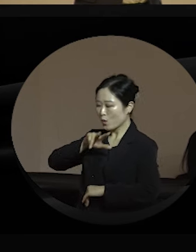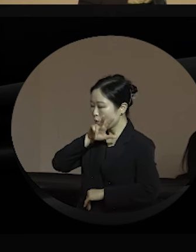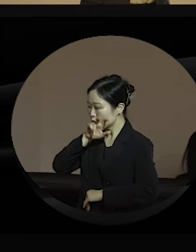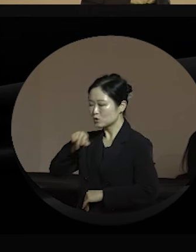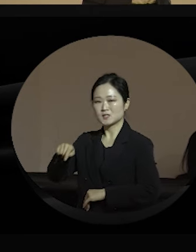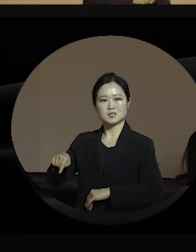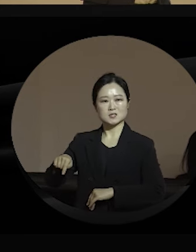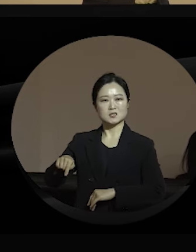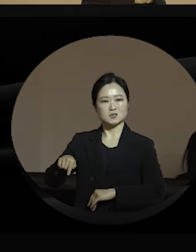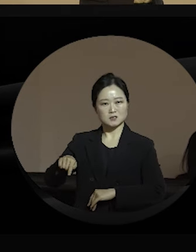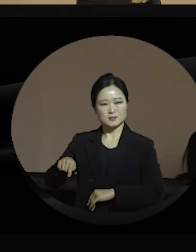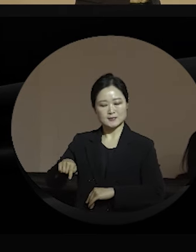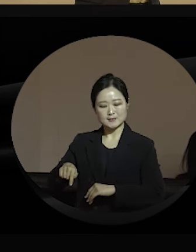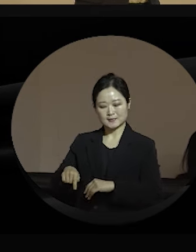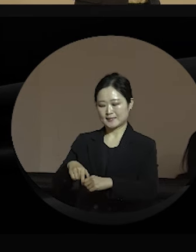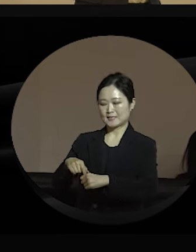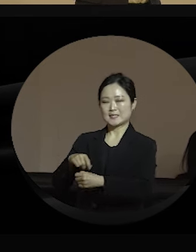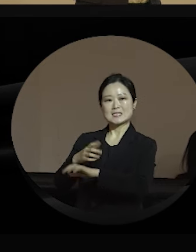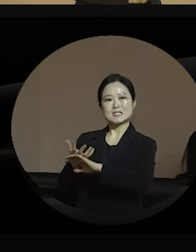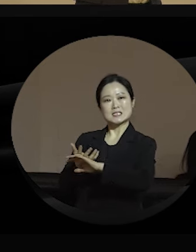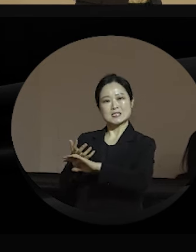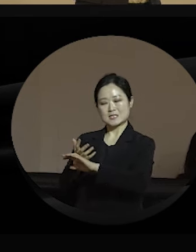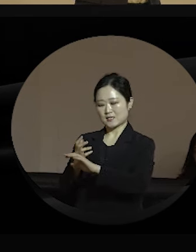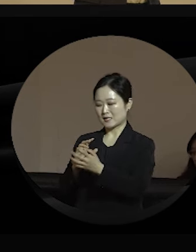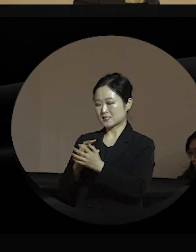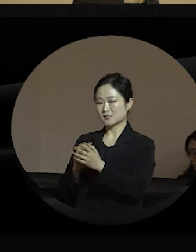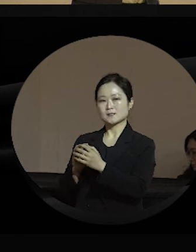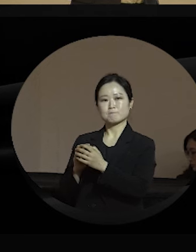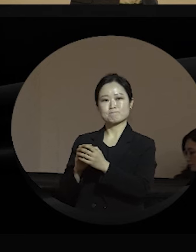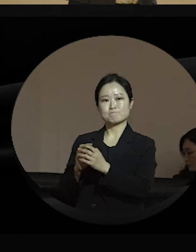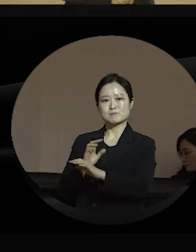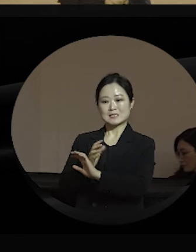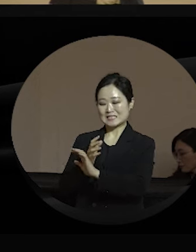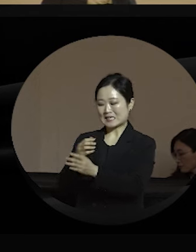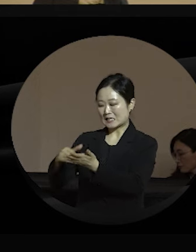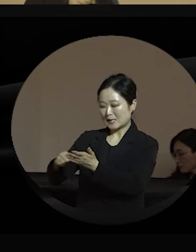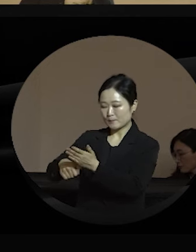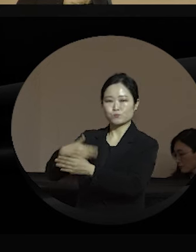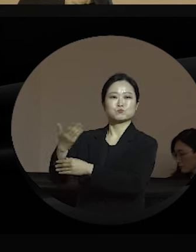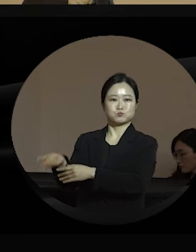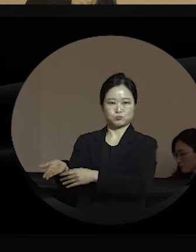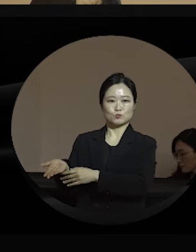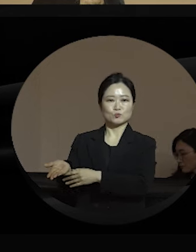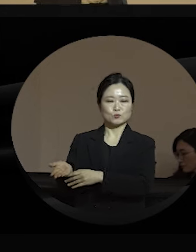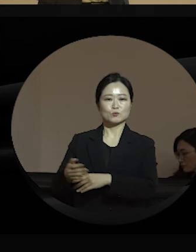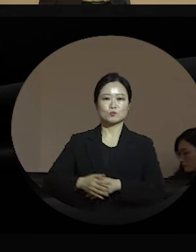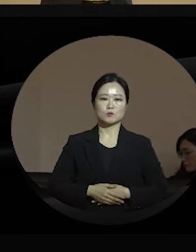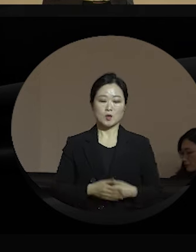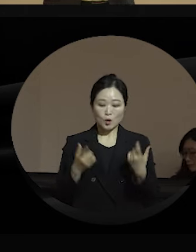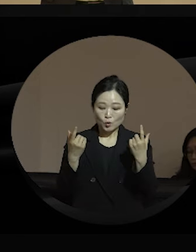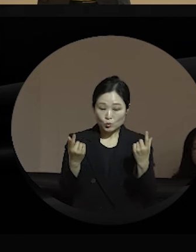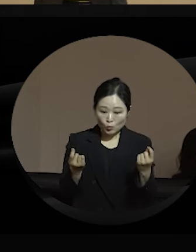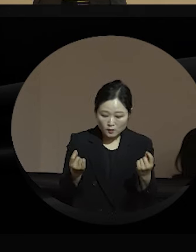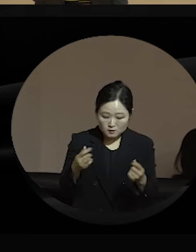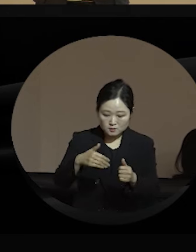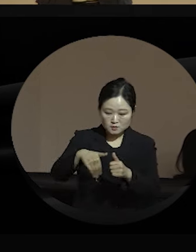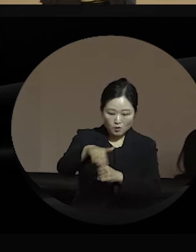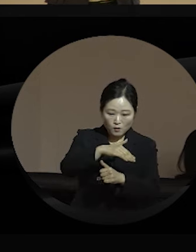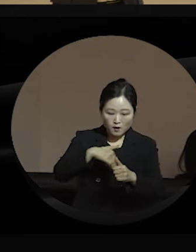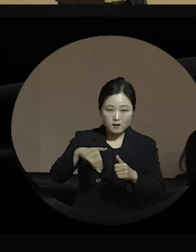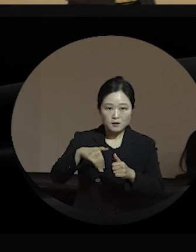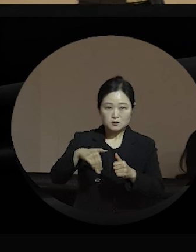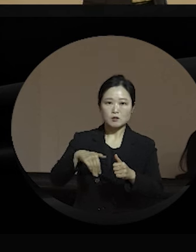장난감이 제공되는데 실험자가 제공해주고 선택권이 없어요. 그러니까 우리처럼 국어, 영어, 수학 시간이 정해져 있는 거죠. 그리고 동료랑 상호작용